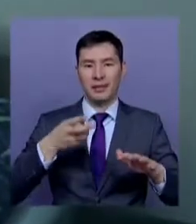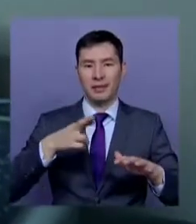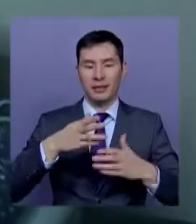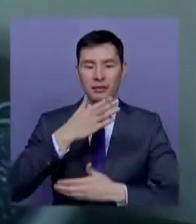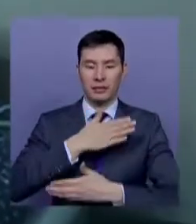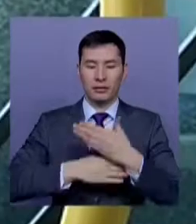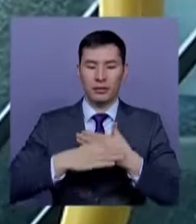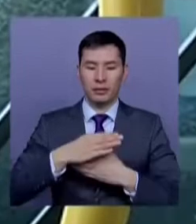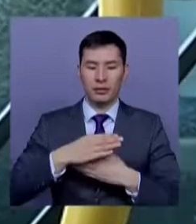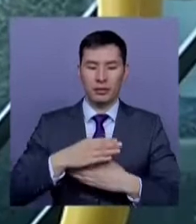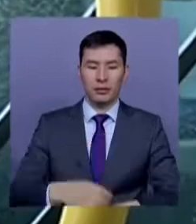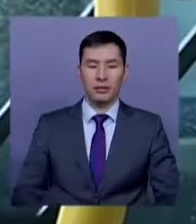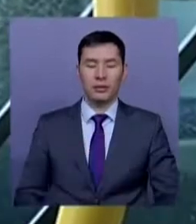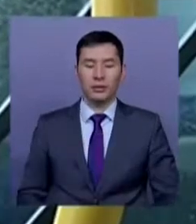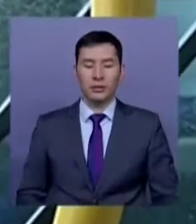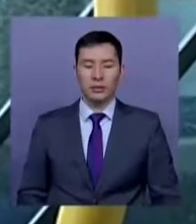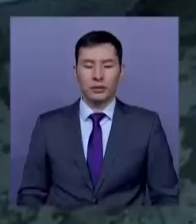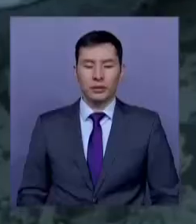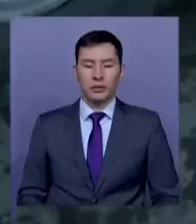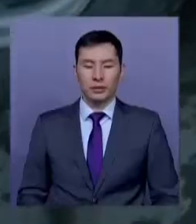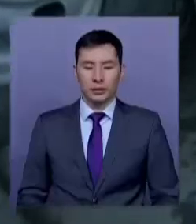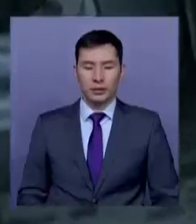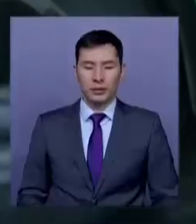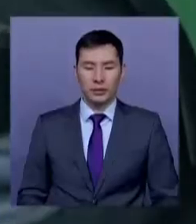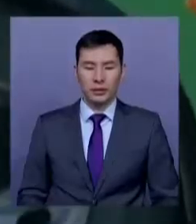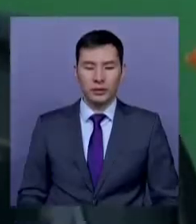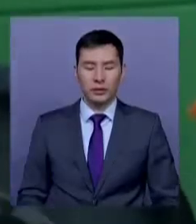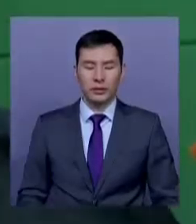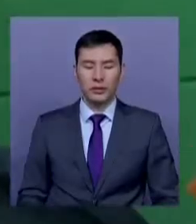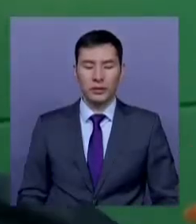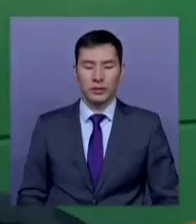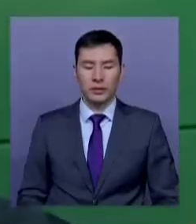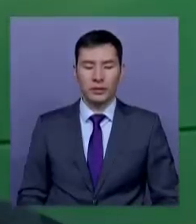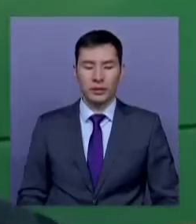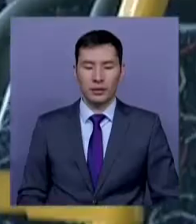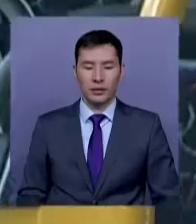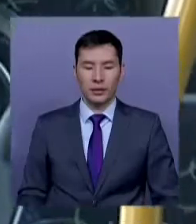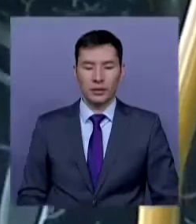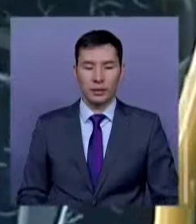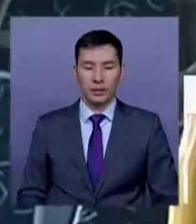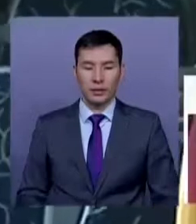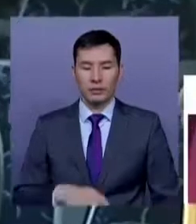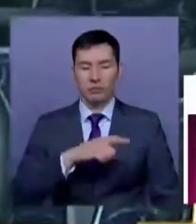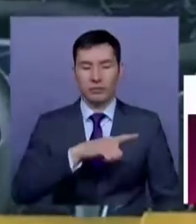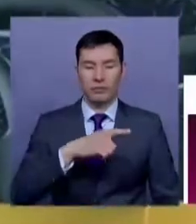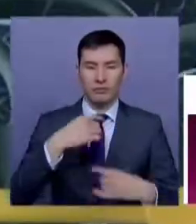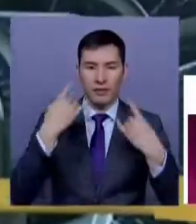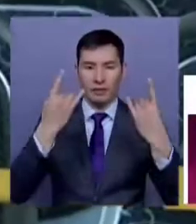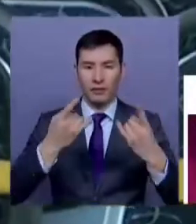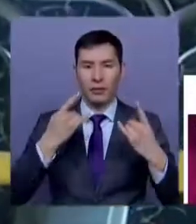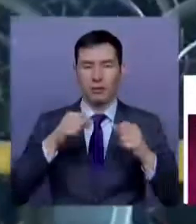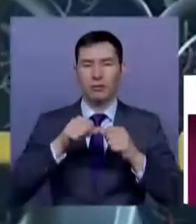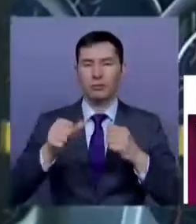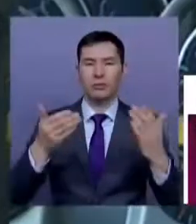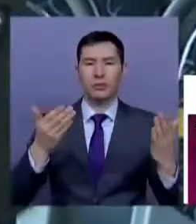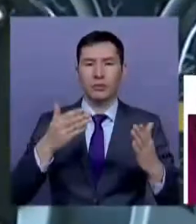кіріп шығу үшін қоларбамен жүретін жолаушыларға арнайы пандус та қарастырылған. Бұл қоғамдық көліктің өзгелерден ерекшелігі